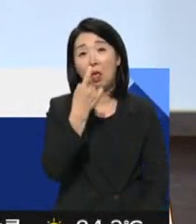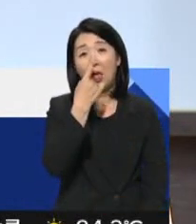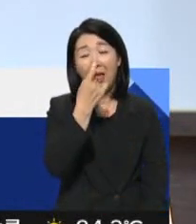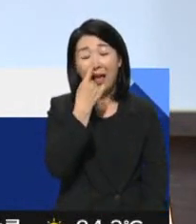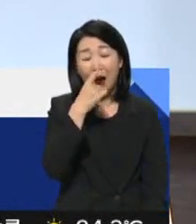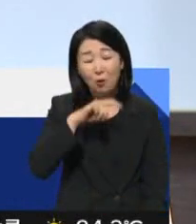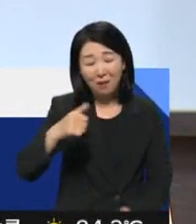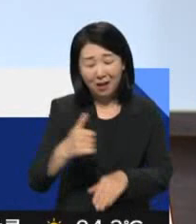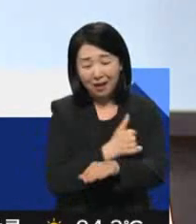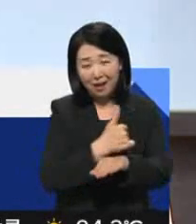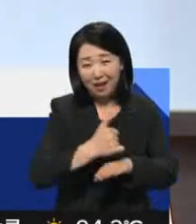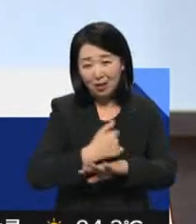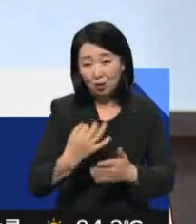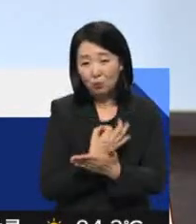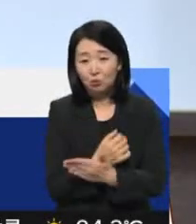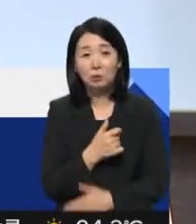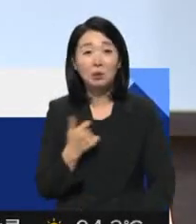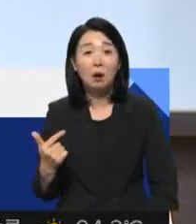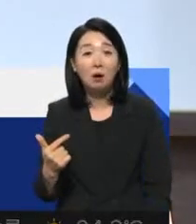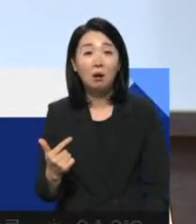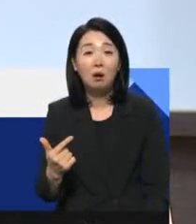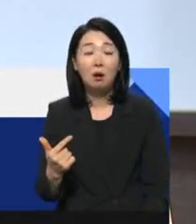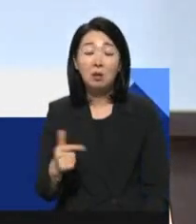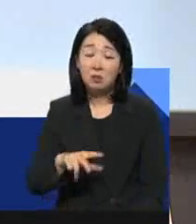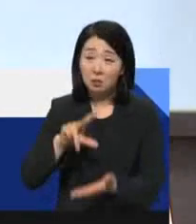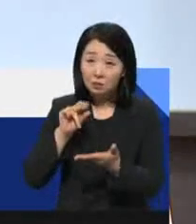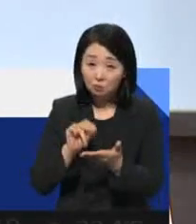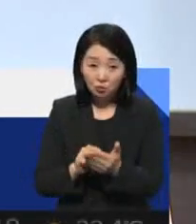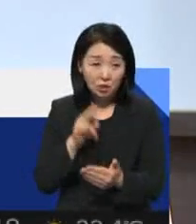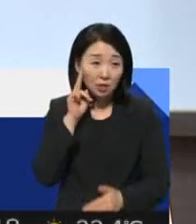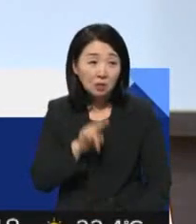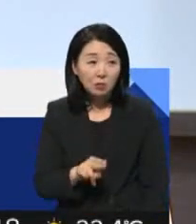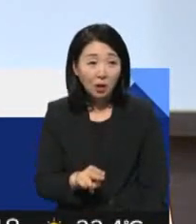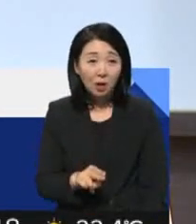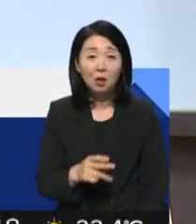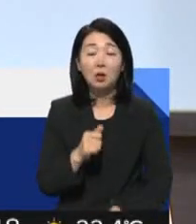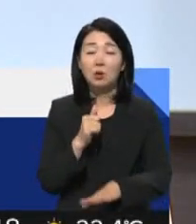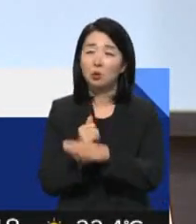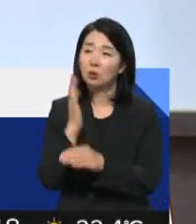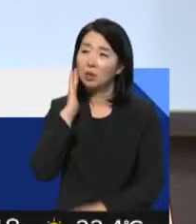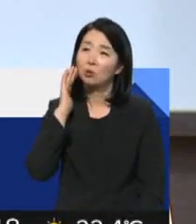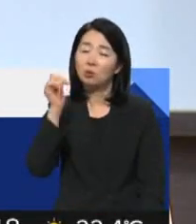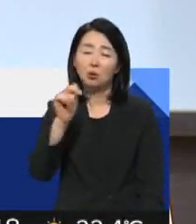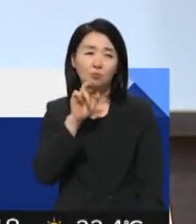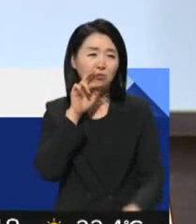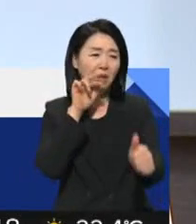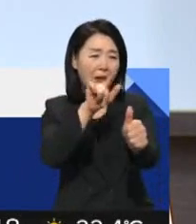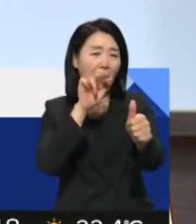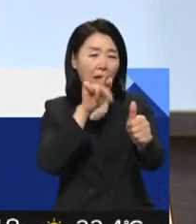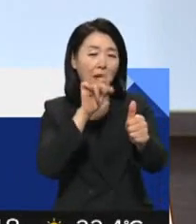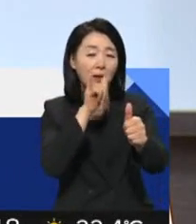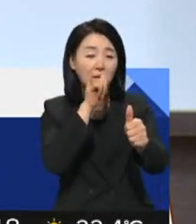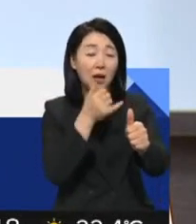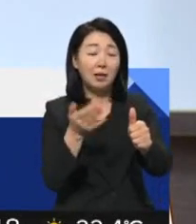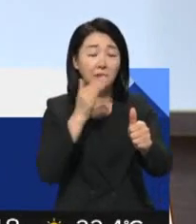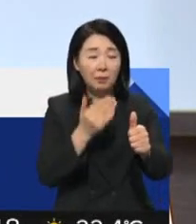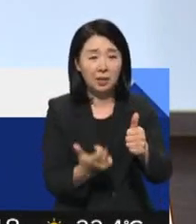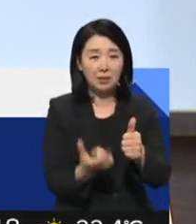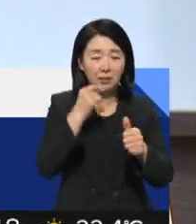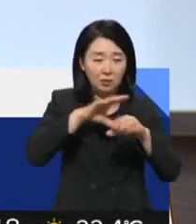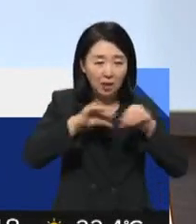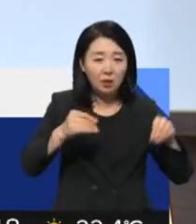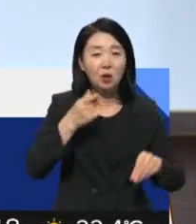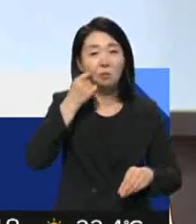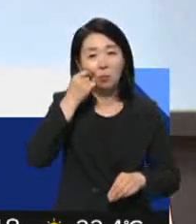작금의 상황에 대해 대통령께서 이 문제를 여러 차례 지적하셨음에도 불구하고 신속하게 대책을 내놓지